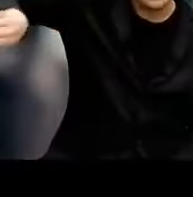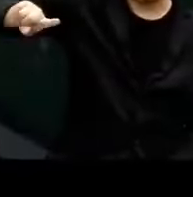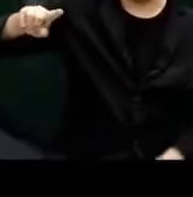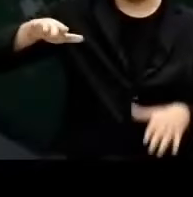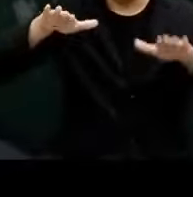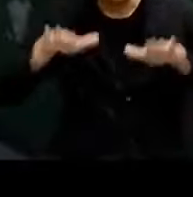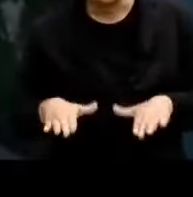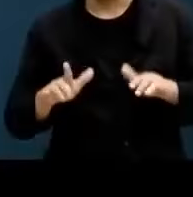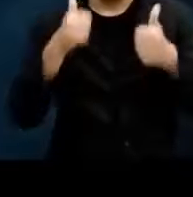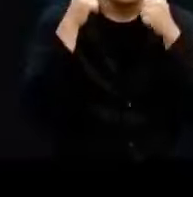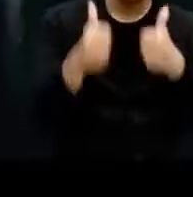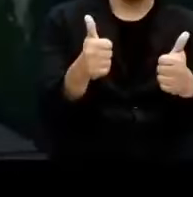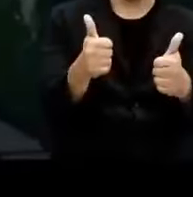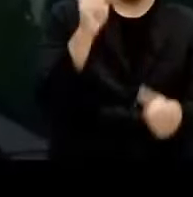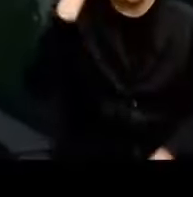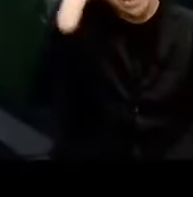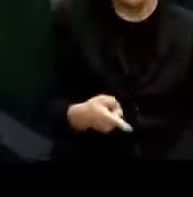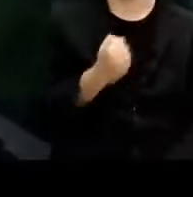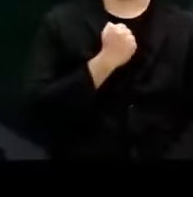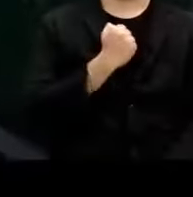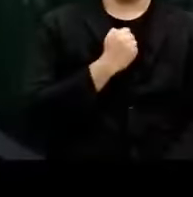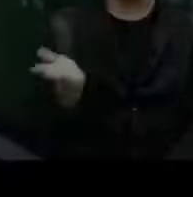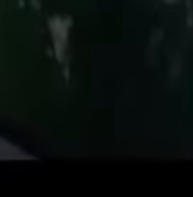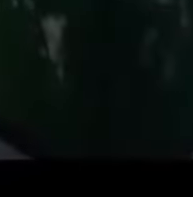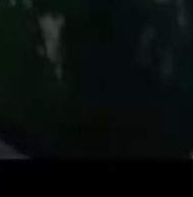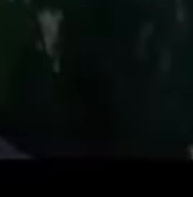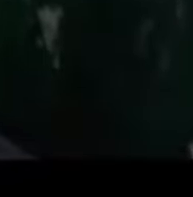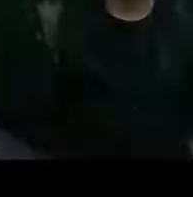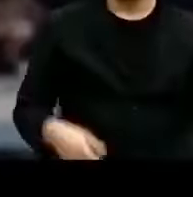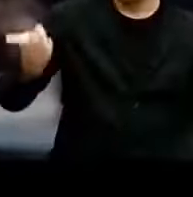mereka harus memiliki tempat tinggal yang layak.